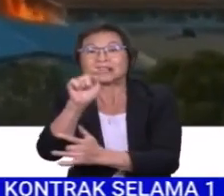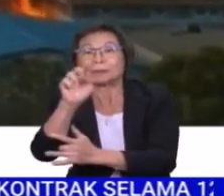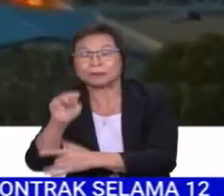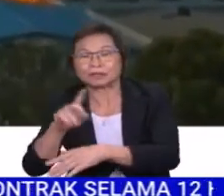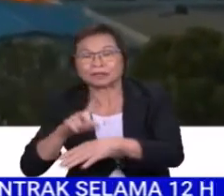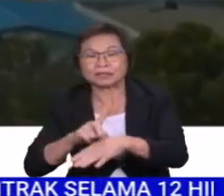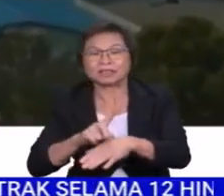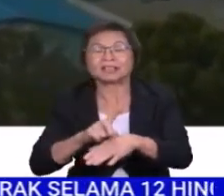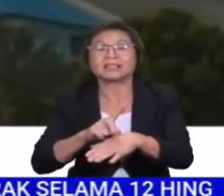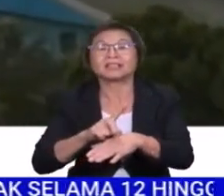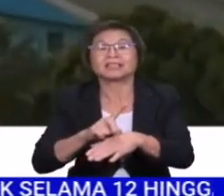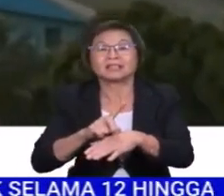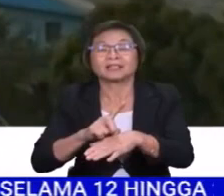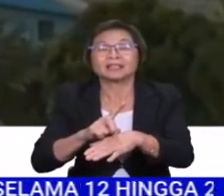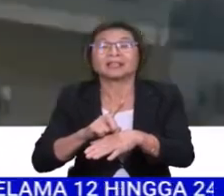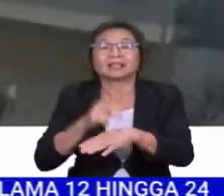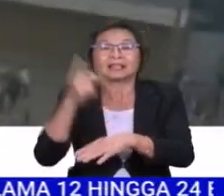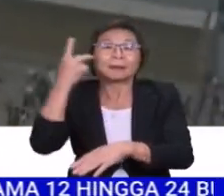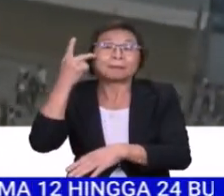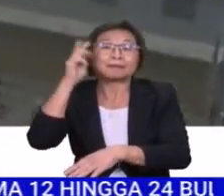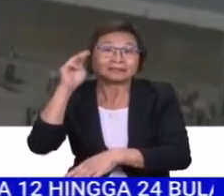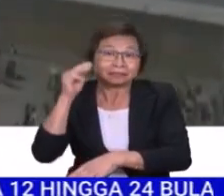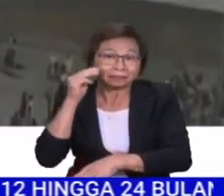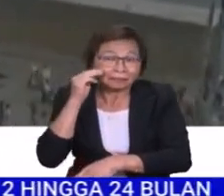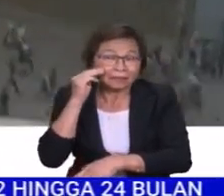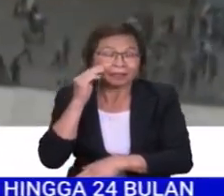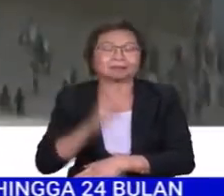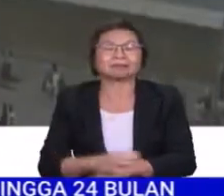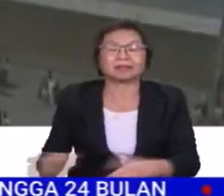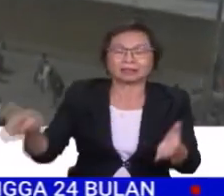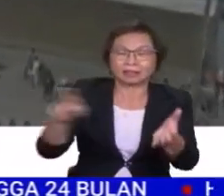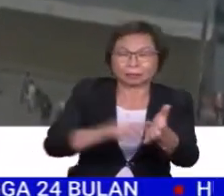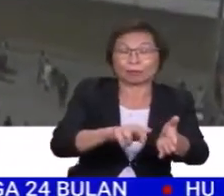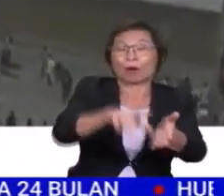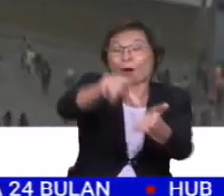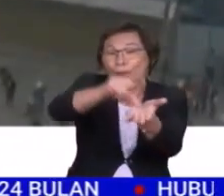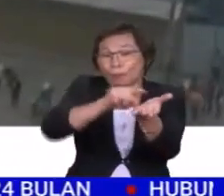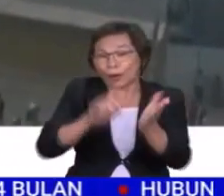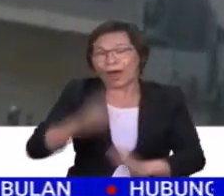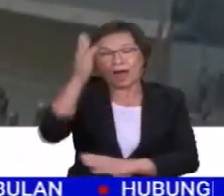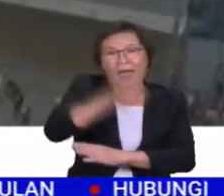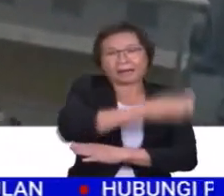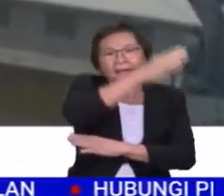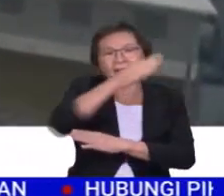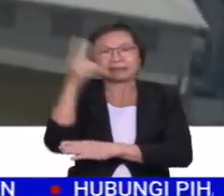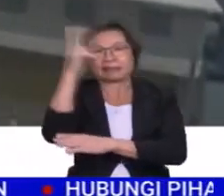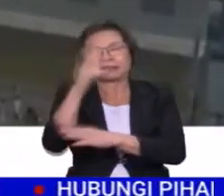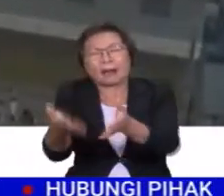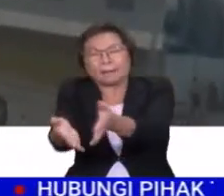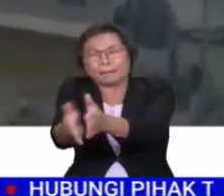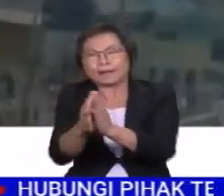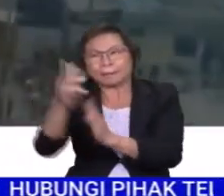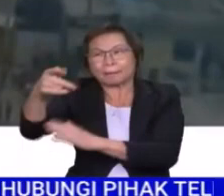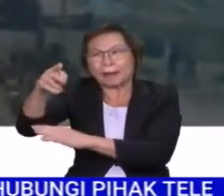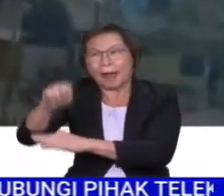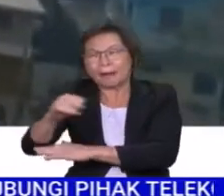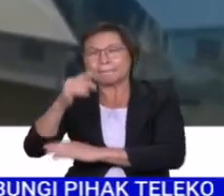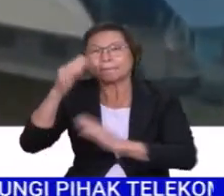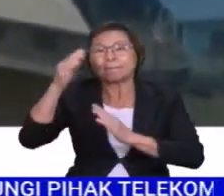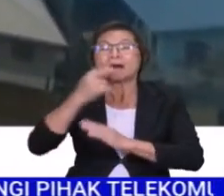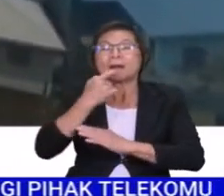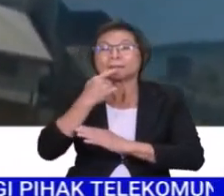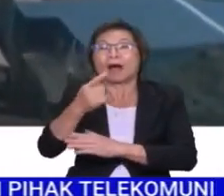default mosby atau Kementerian menurut laporan media protes anti kerajaan menuntut Perdana Menteri